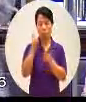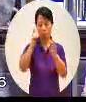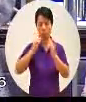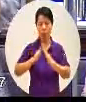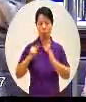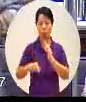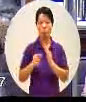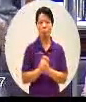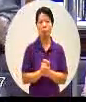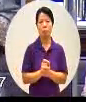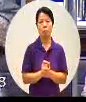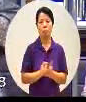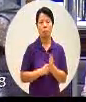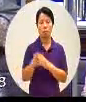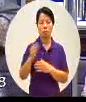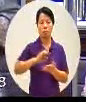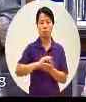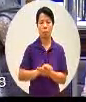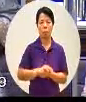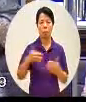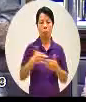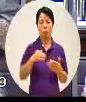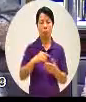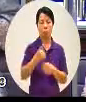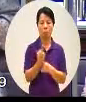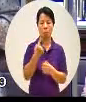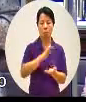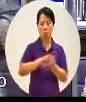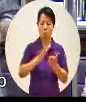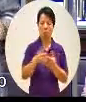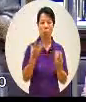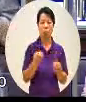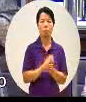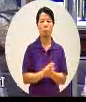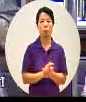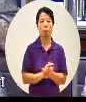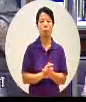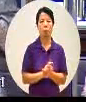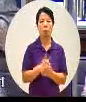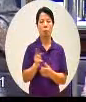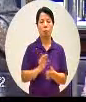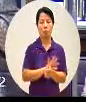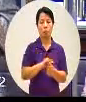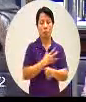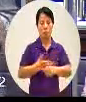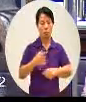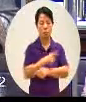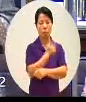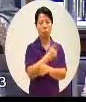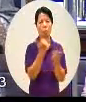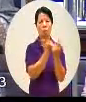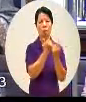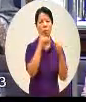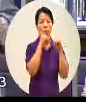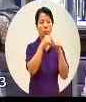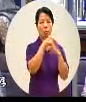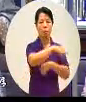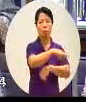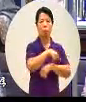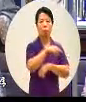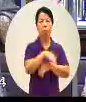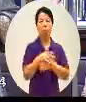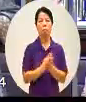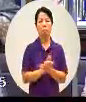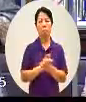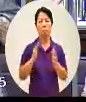是一直拢无法度解决问题。啊，我也知爱河的源头伫八卦寮迄个所在，啊，即摆咱市政府从